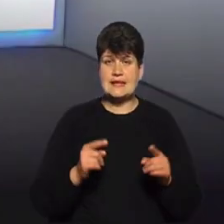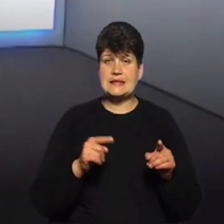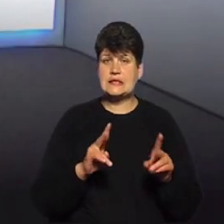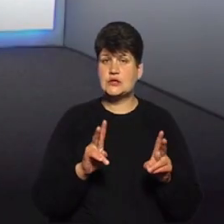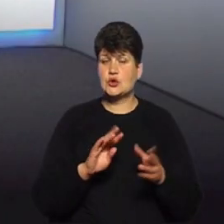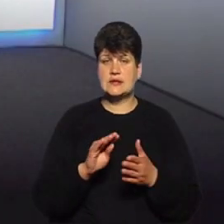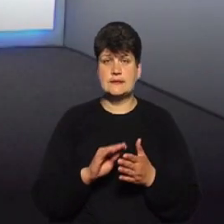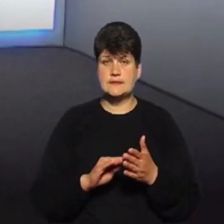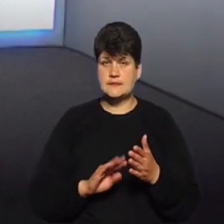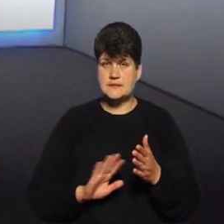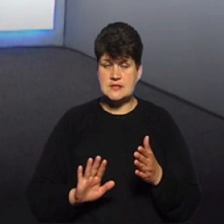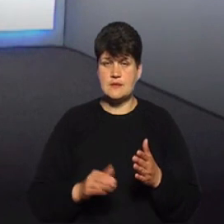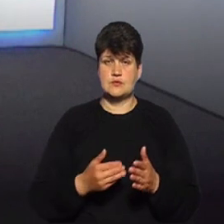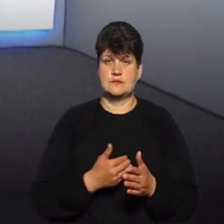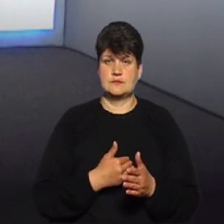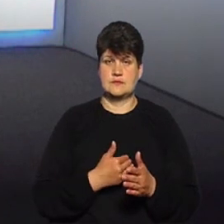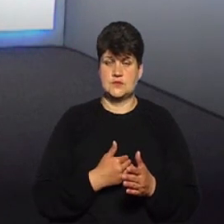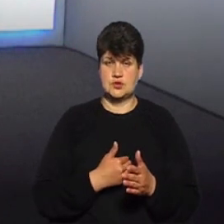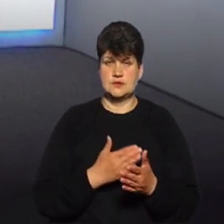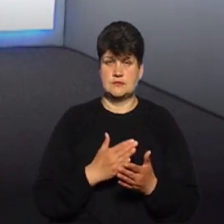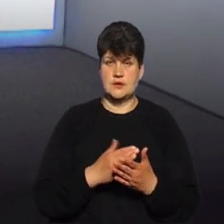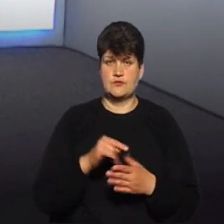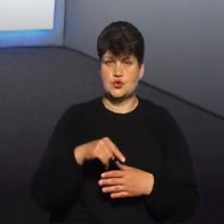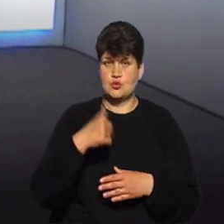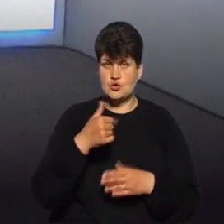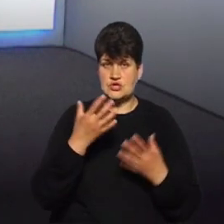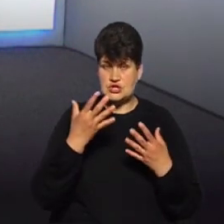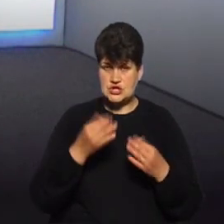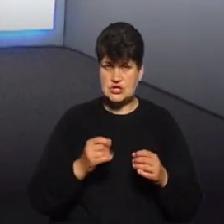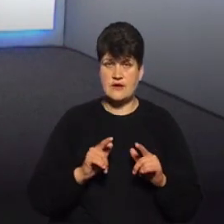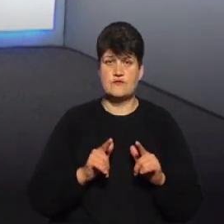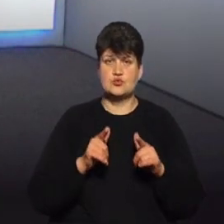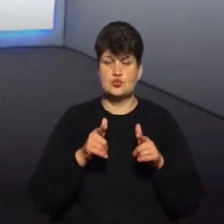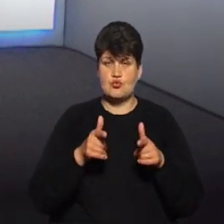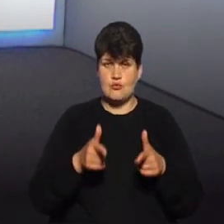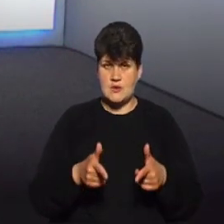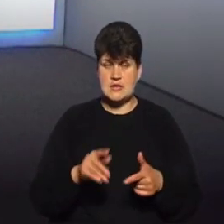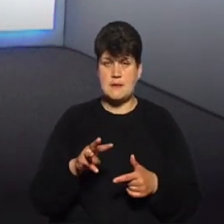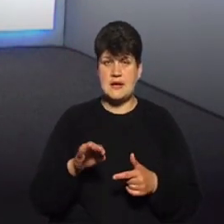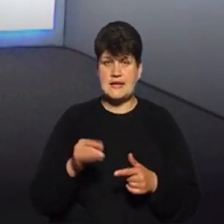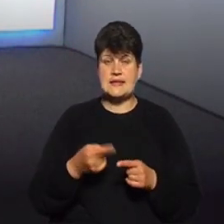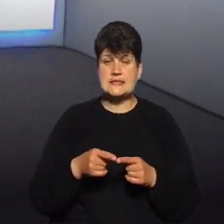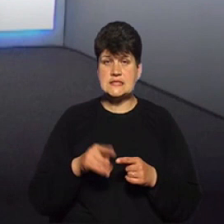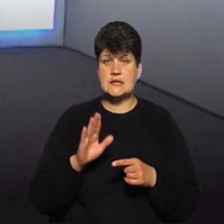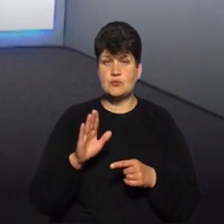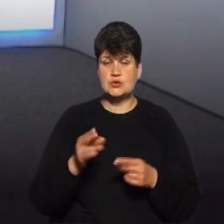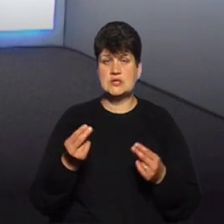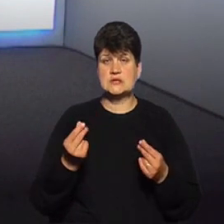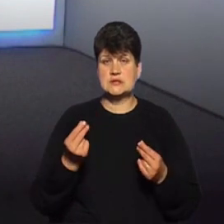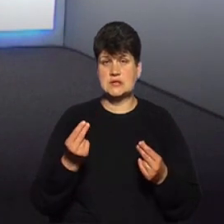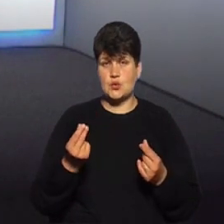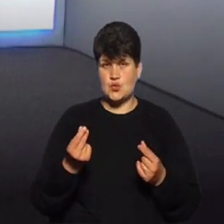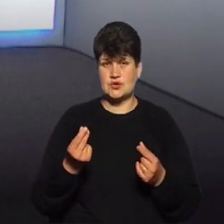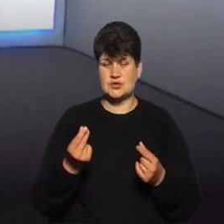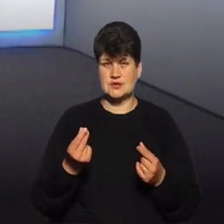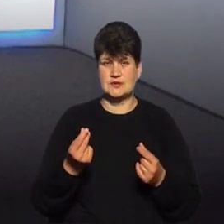або виявив бажання все-таки в цьому році ще вступати в магістратуру. Але це буде за кошти фізичних і юридичних осіб, і орієнтовно у